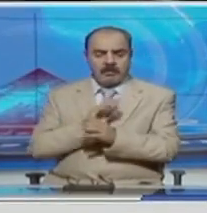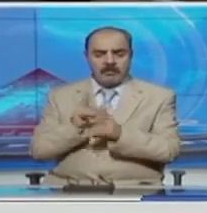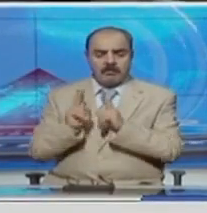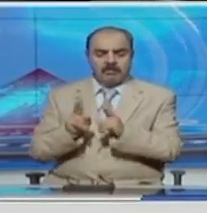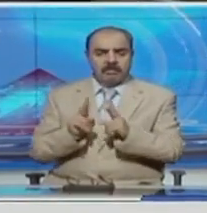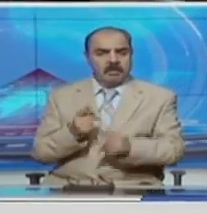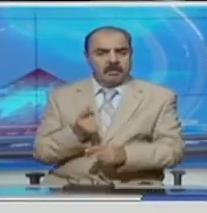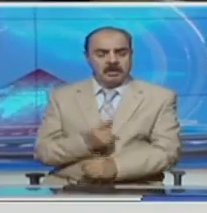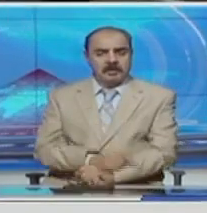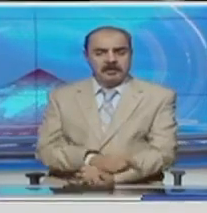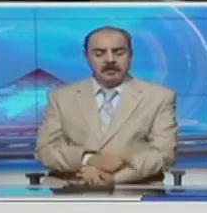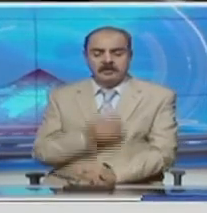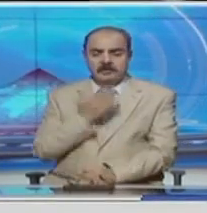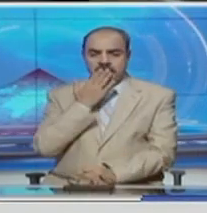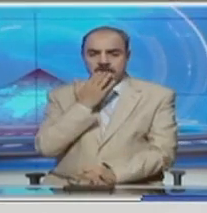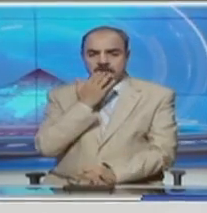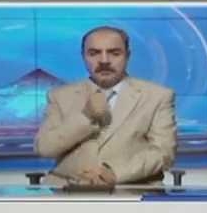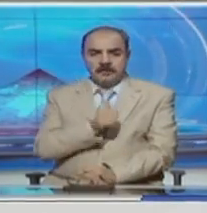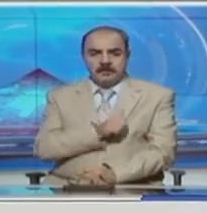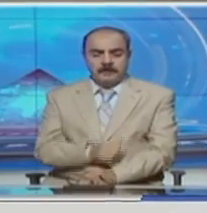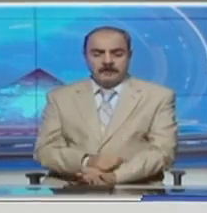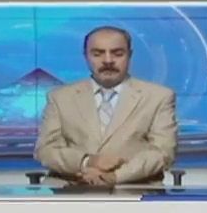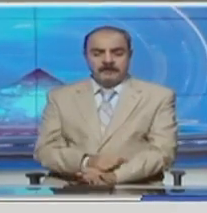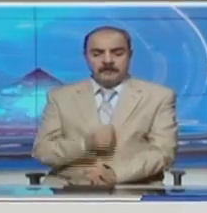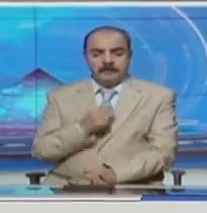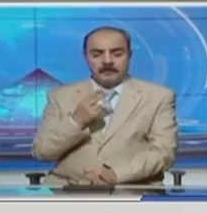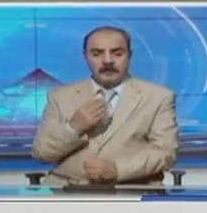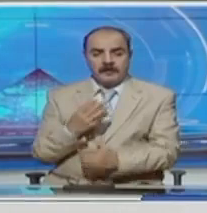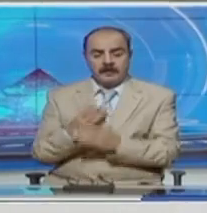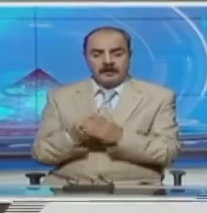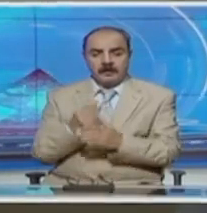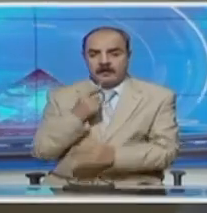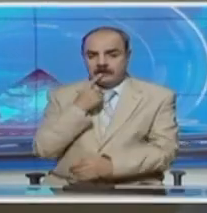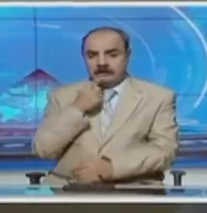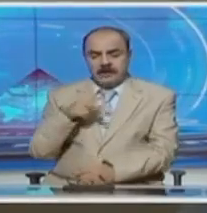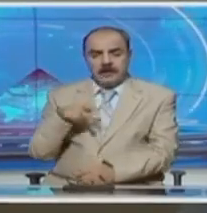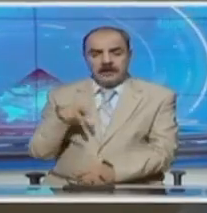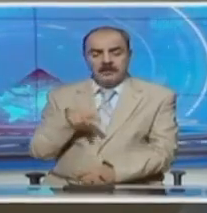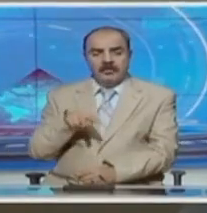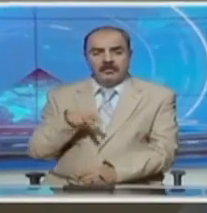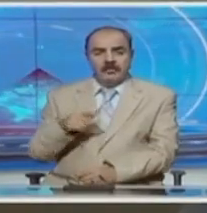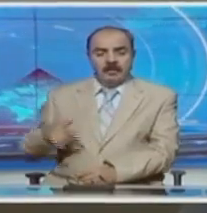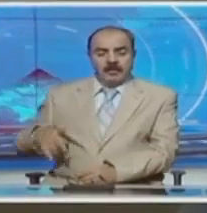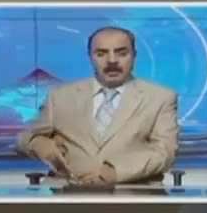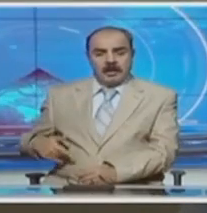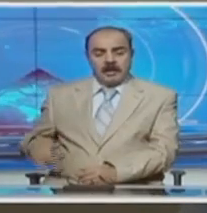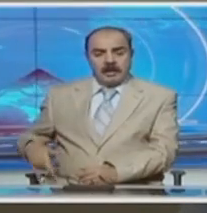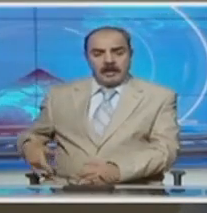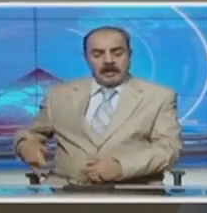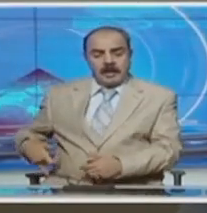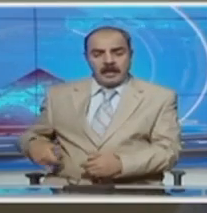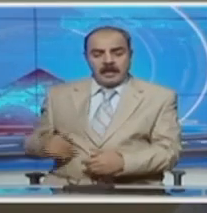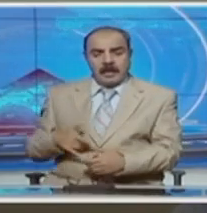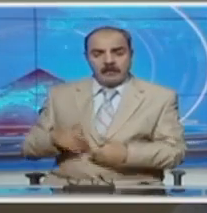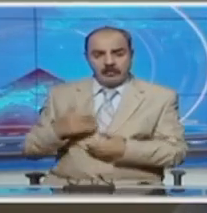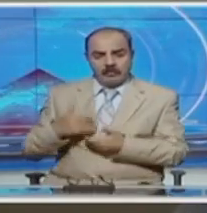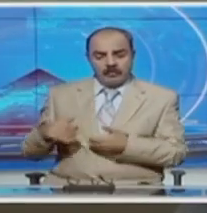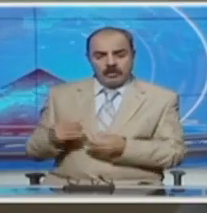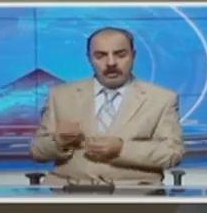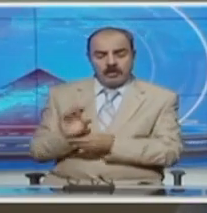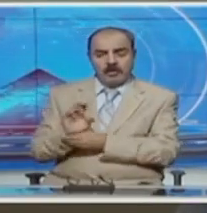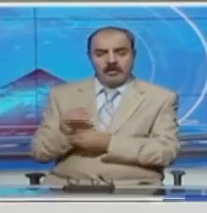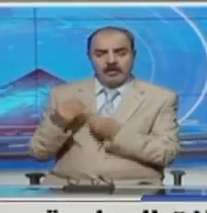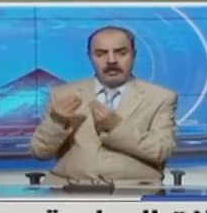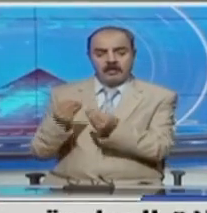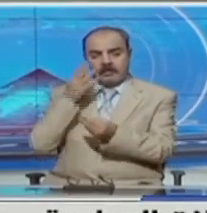لك العمليه، والحمد لله. عندي حاتم عنده 28 سنه، هو اللي اتبرع لابوه بالكبد، بسم